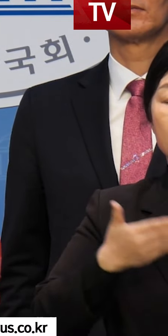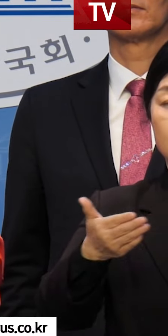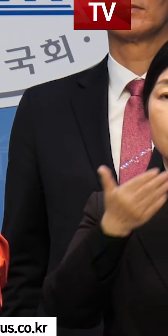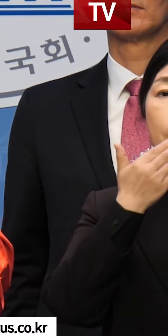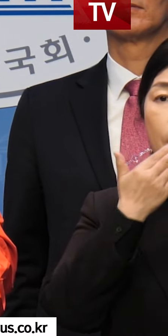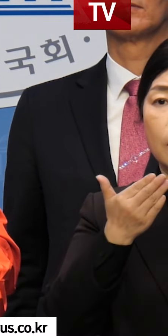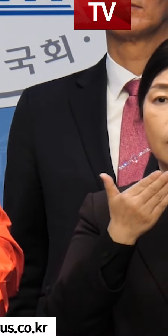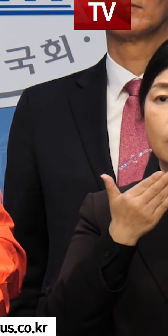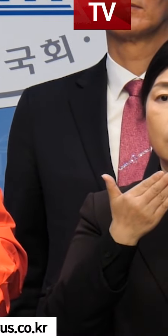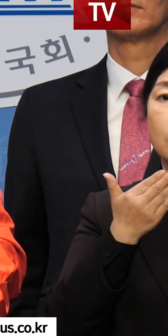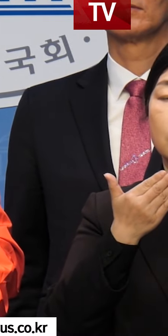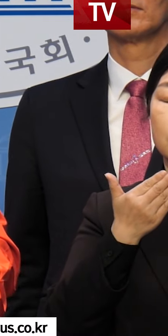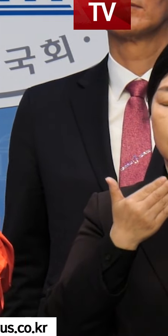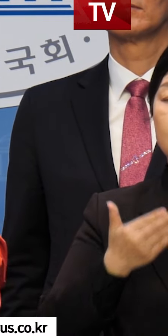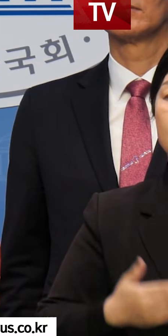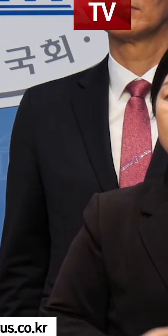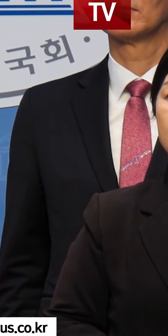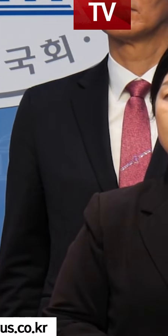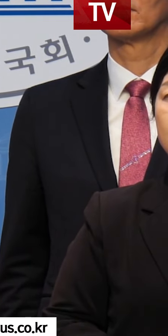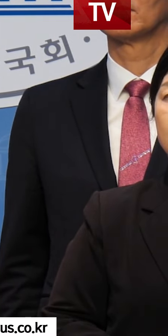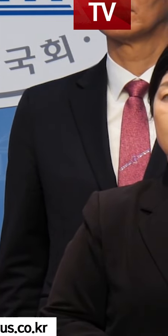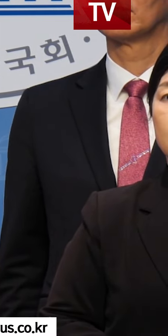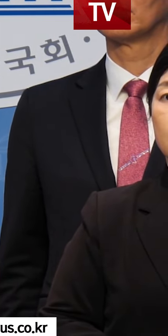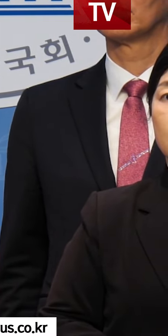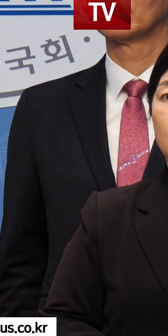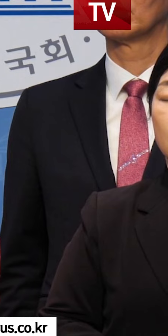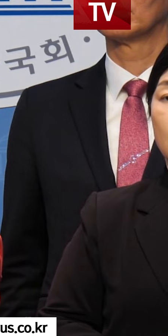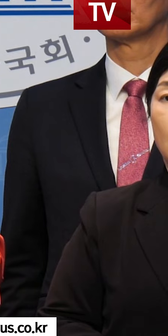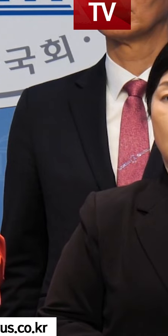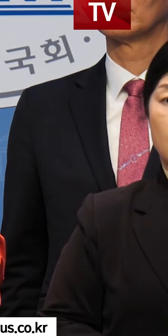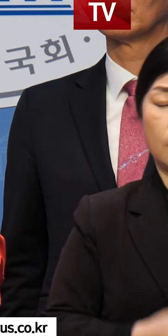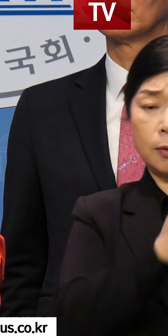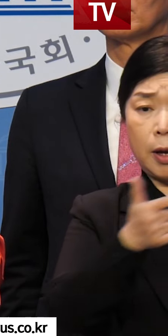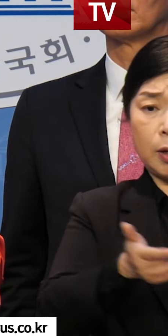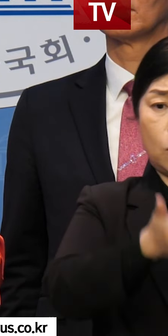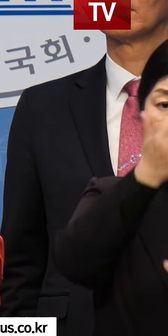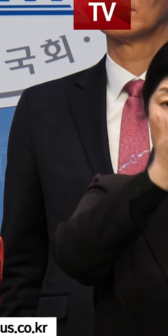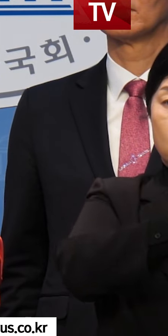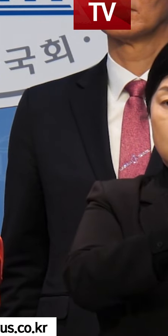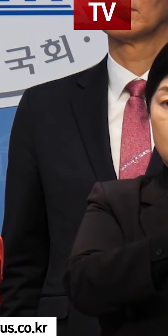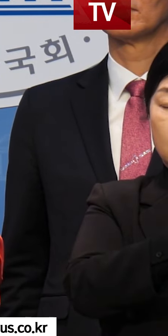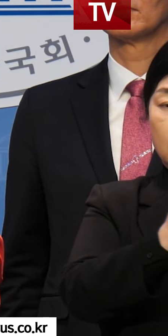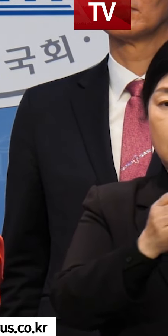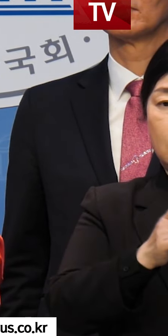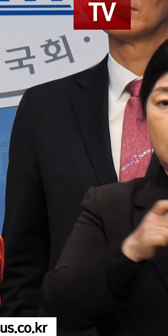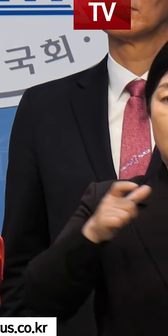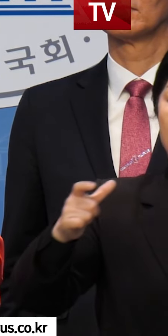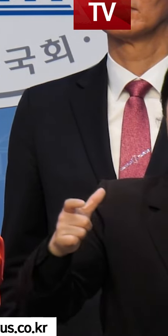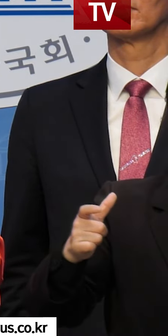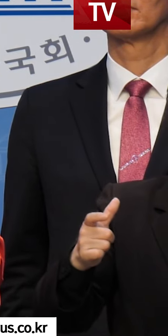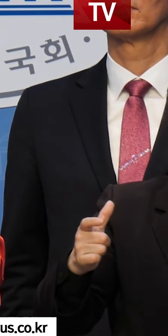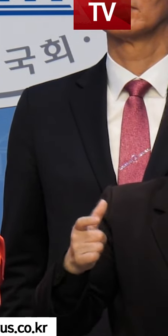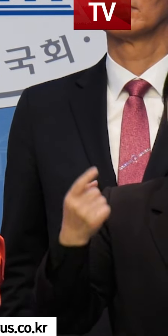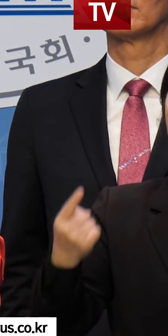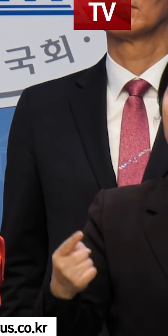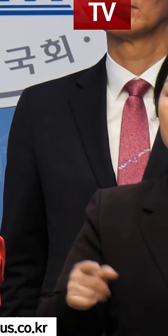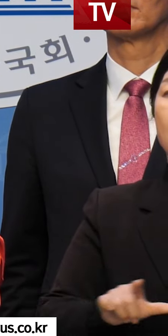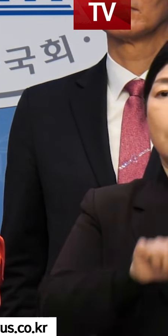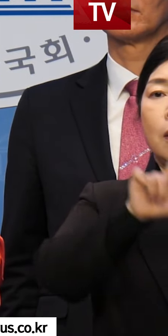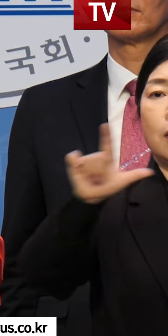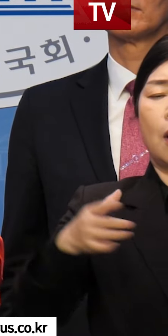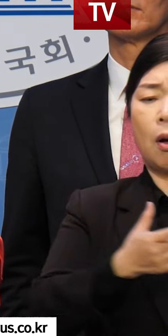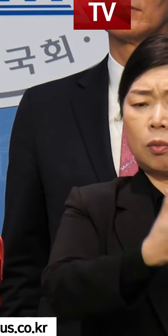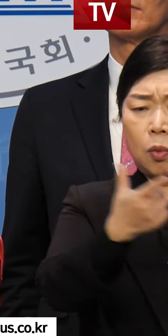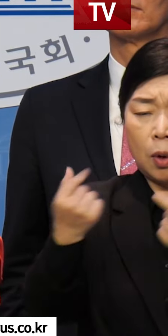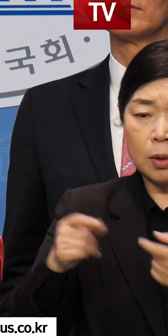누릴 수 있게 하려는 것입니다. 하나의 대도시 중심 성장에서 벗어나 생활권이